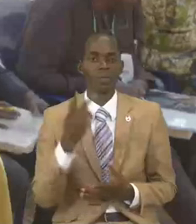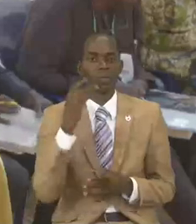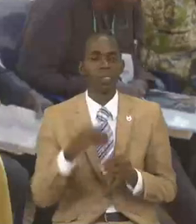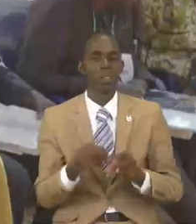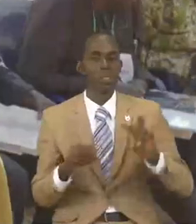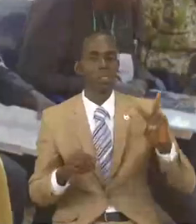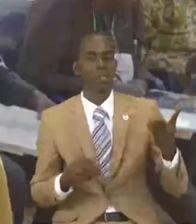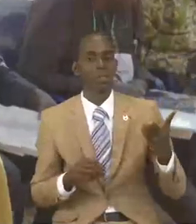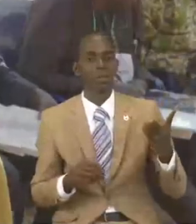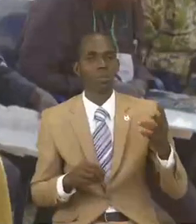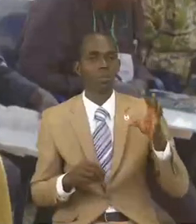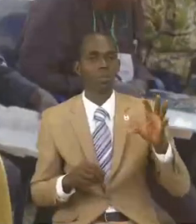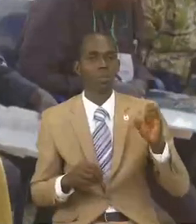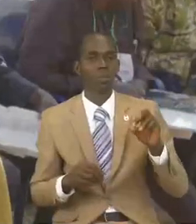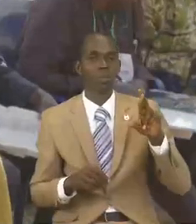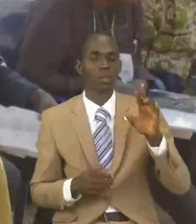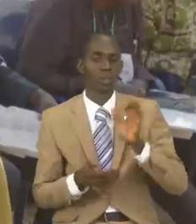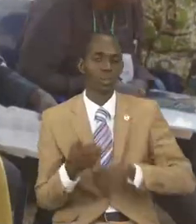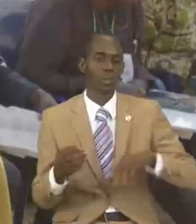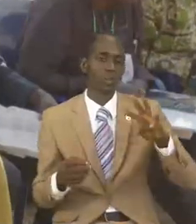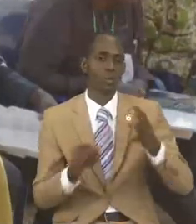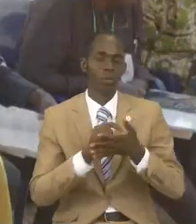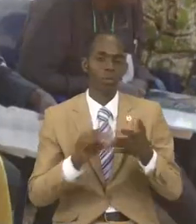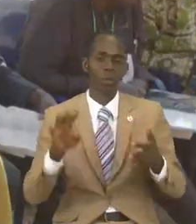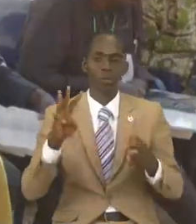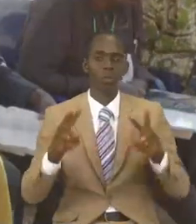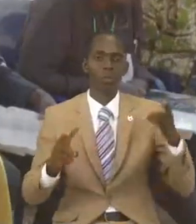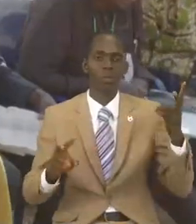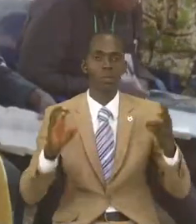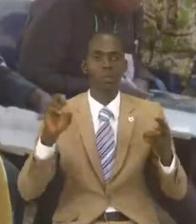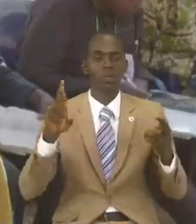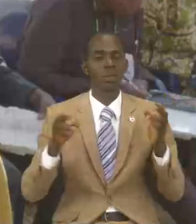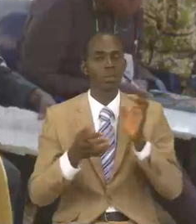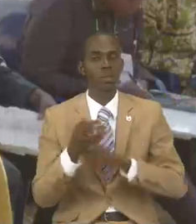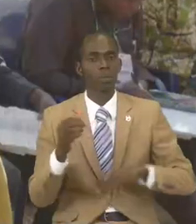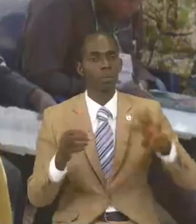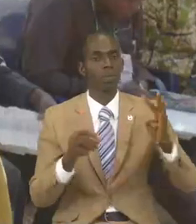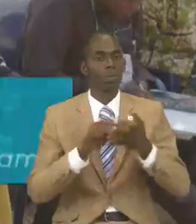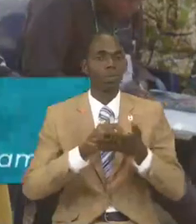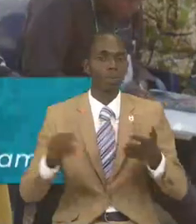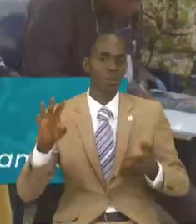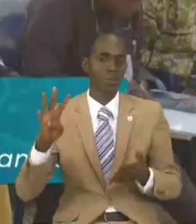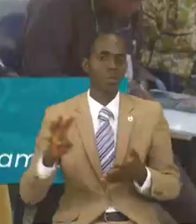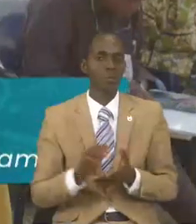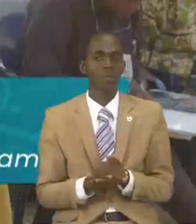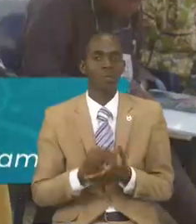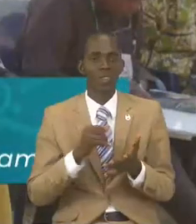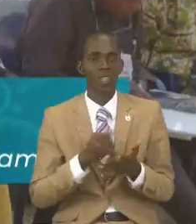2 Corinthiens chapitre 4, 2 Corinthiens 4, verset